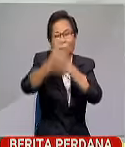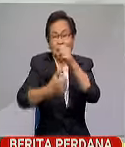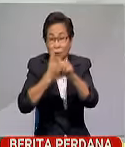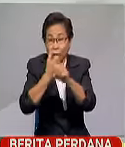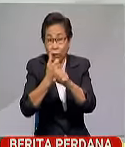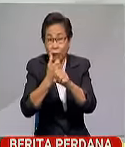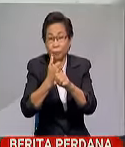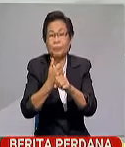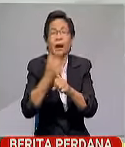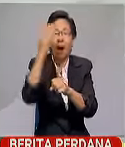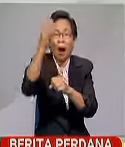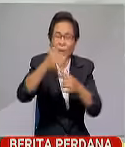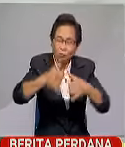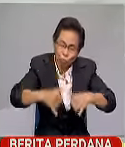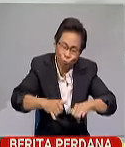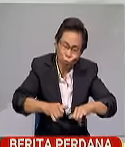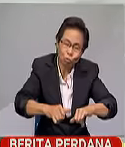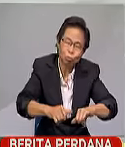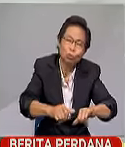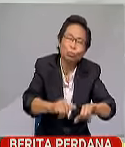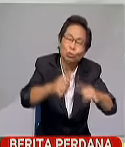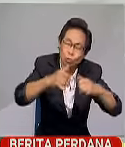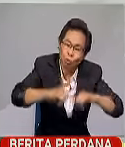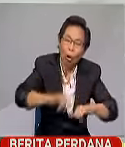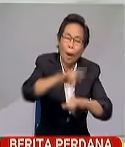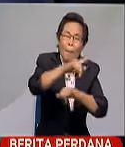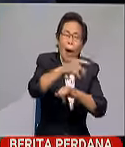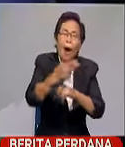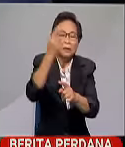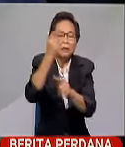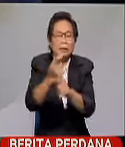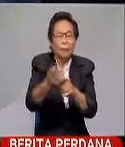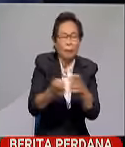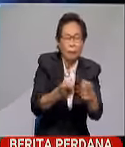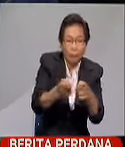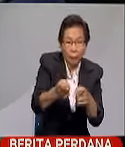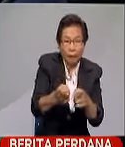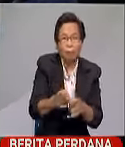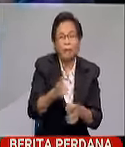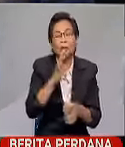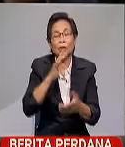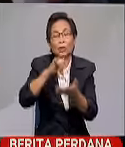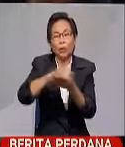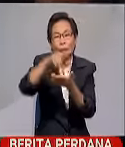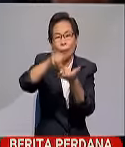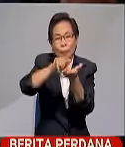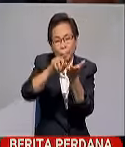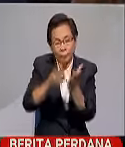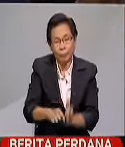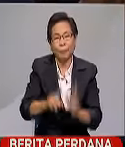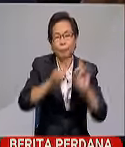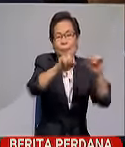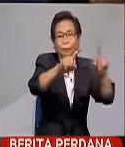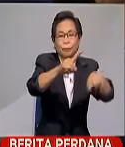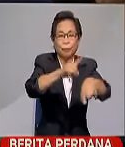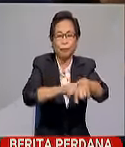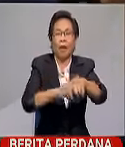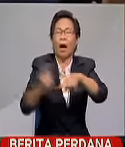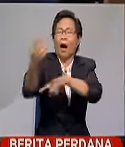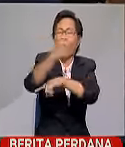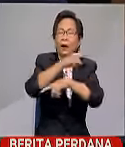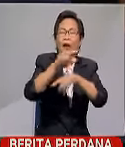Usaha ini katanya akan diteruskan selagi Kerajaan Pakatan Harapan kekal memerintah. Beliau berkata demikian kepada pemberita selepas menghadiri sesi hari